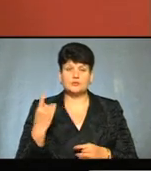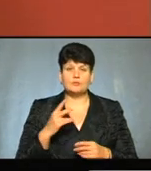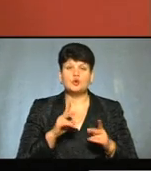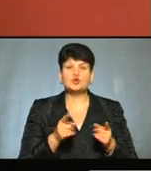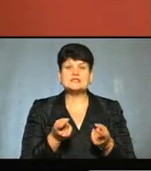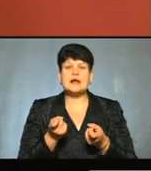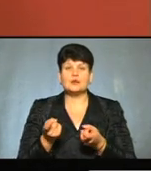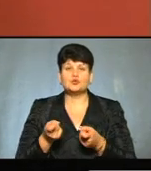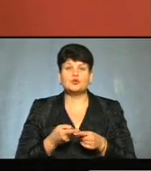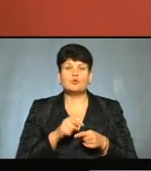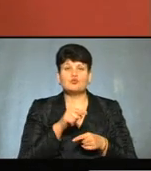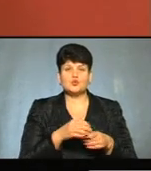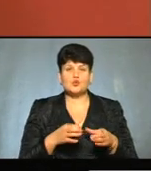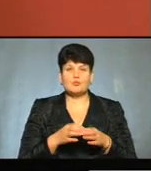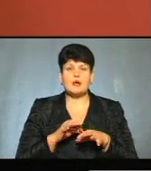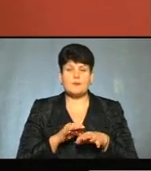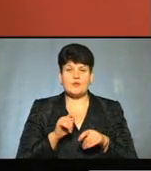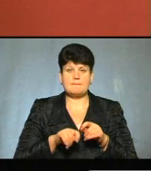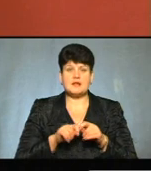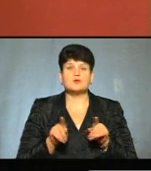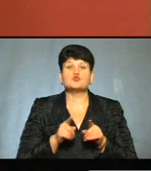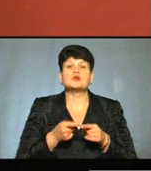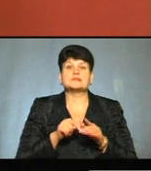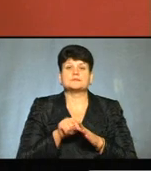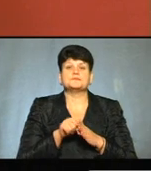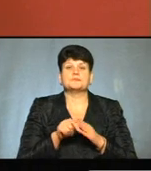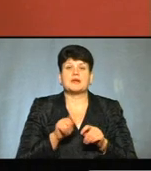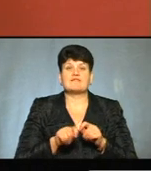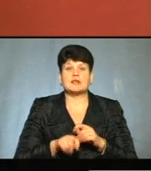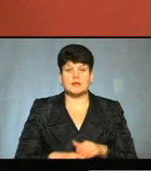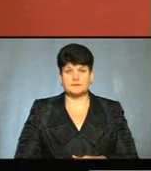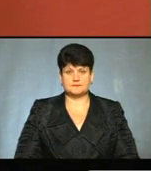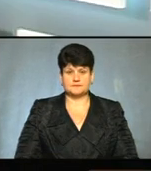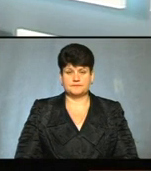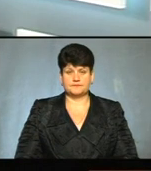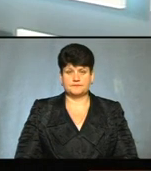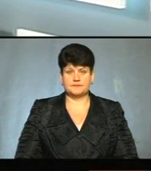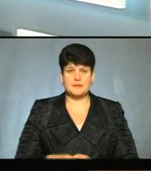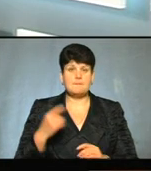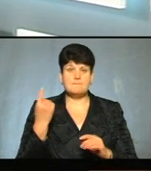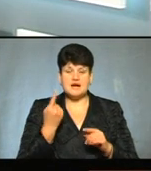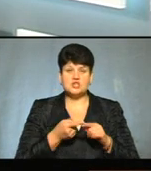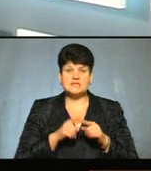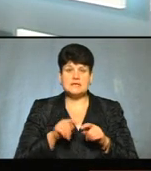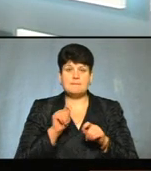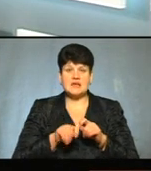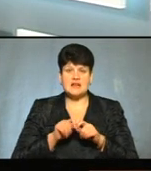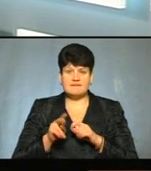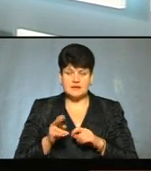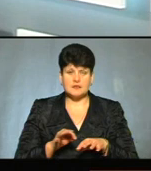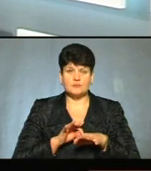області? Хто залучений у цю групу, яка проводить перевірки, і що це за перевірки, в кількох словах? Перше, ці